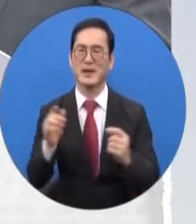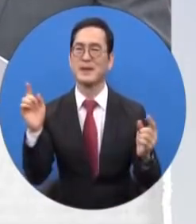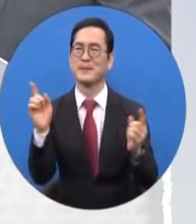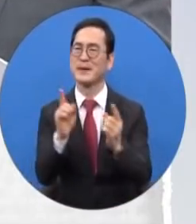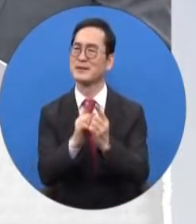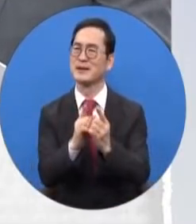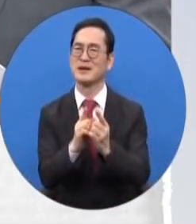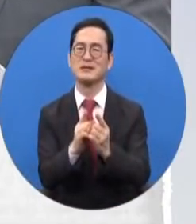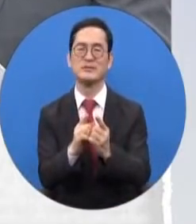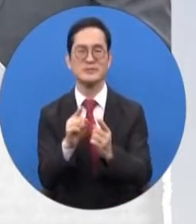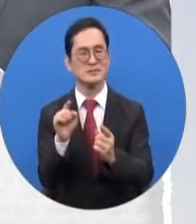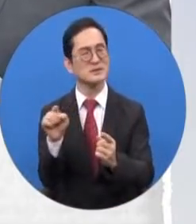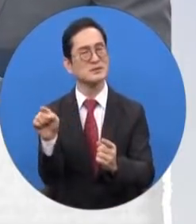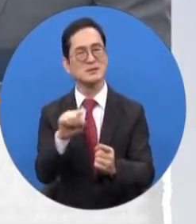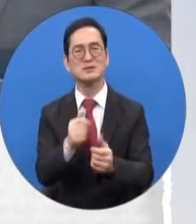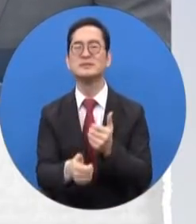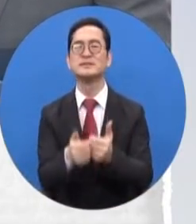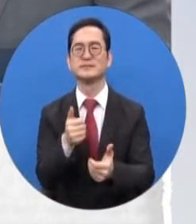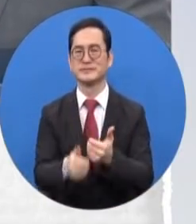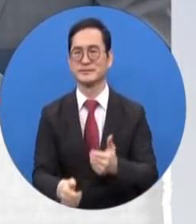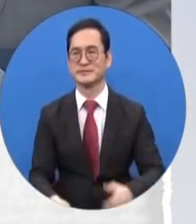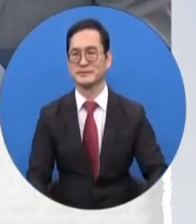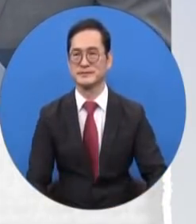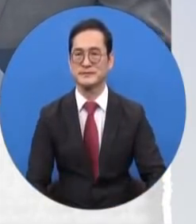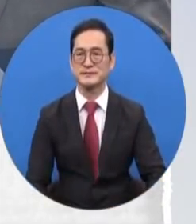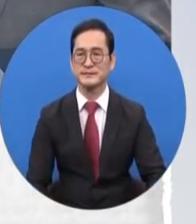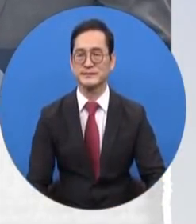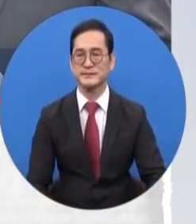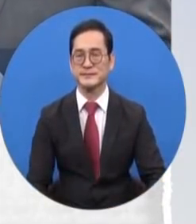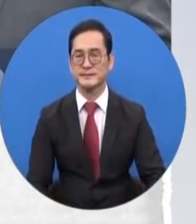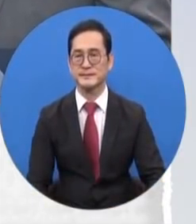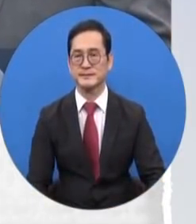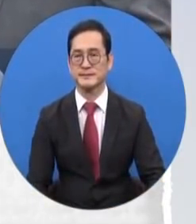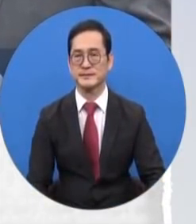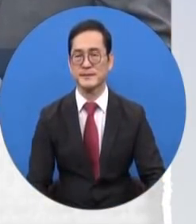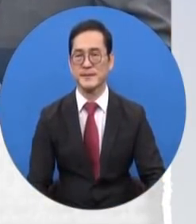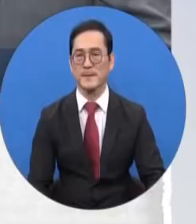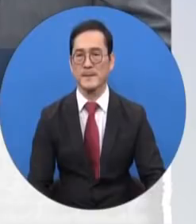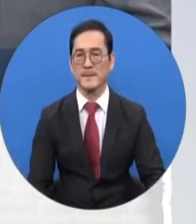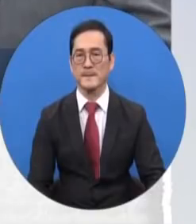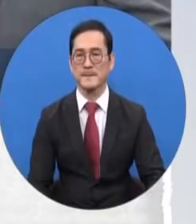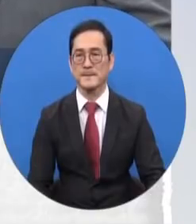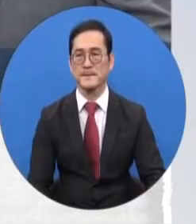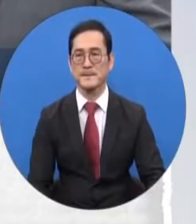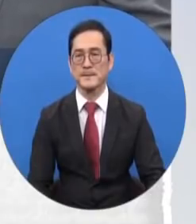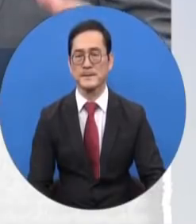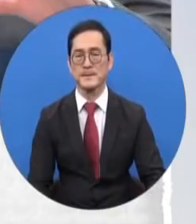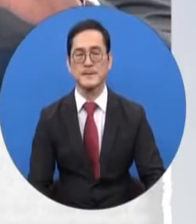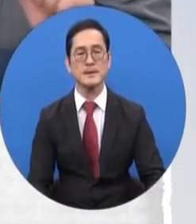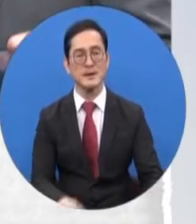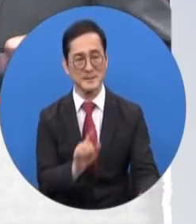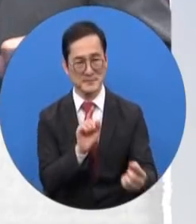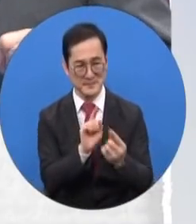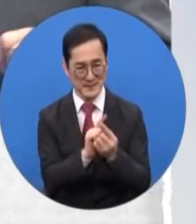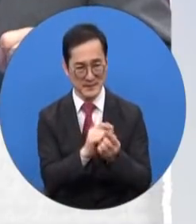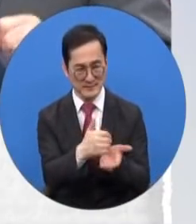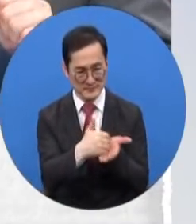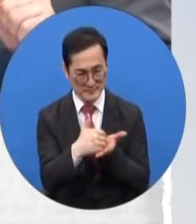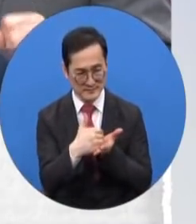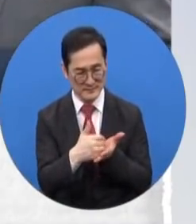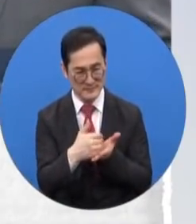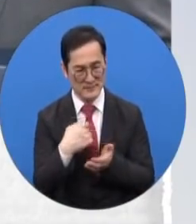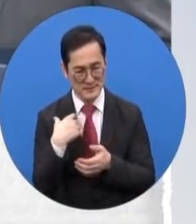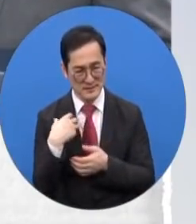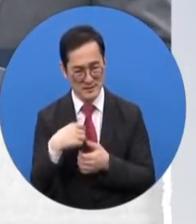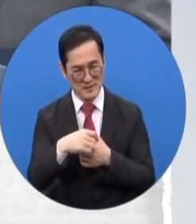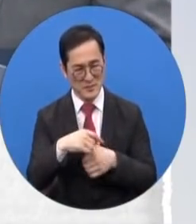마치 본인들이 책임을 져야 되는 것처럼 그런 식으로 보이기 때문에 이 부분은 조금 무리한 요구를 했기 예. 때문에 결렬된 거 아닌가 예. 저는